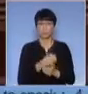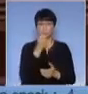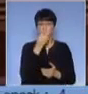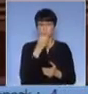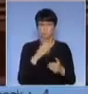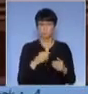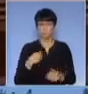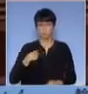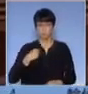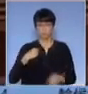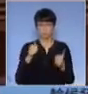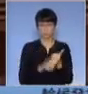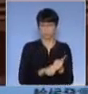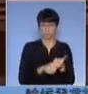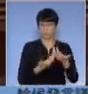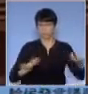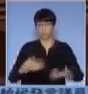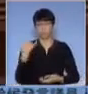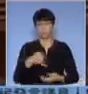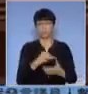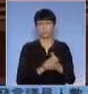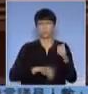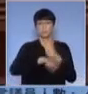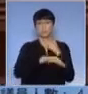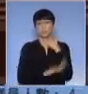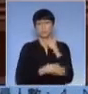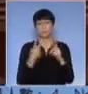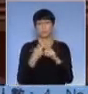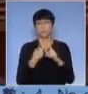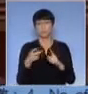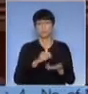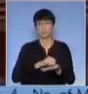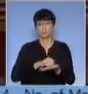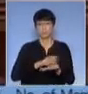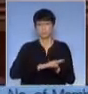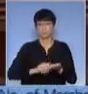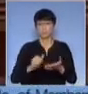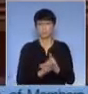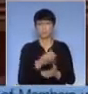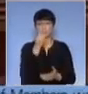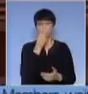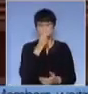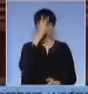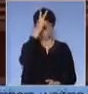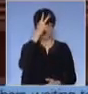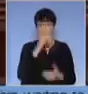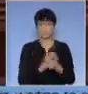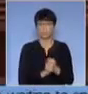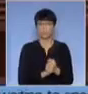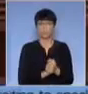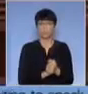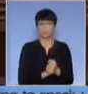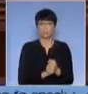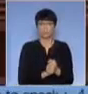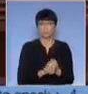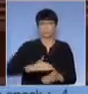民共和國不可分離的部分。基本法第12條亦都清楚說明，香港特別行政區是中華人民共和國的一個享有